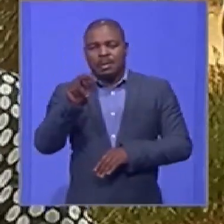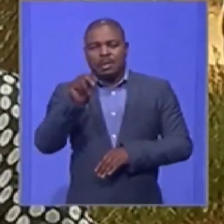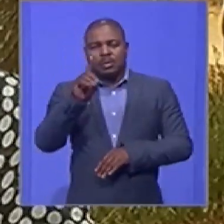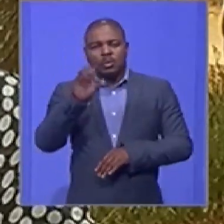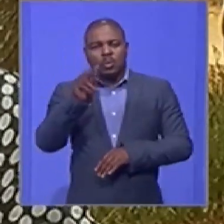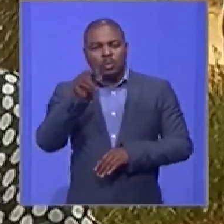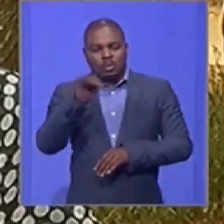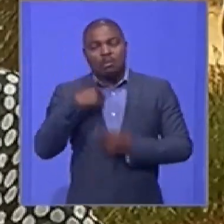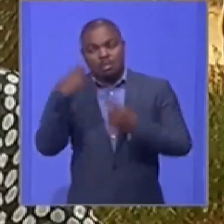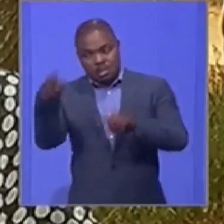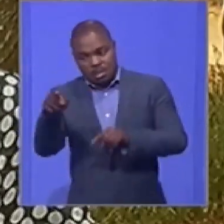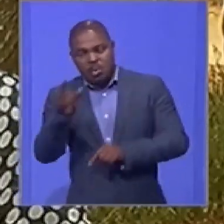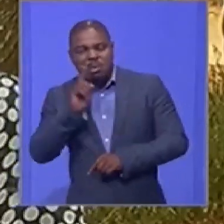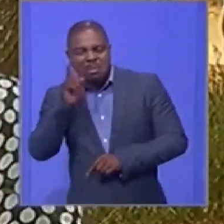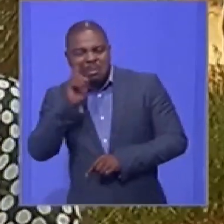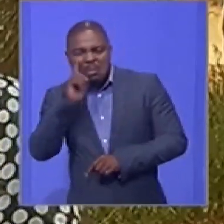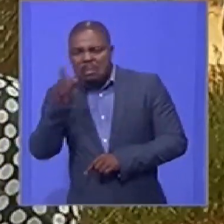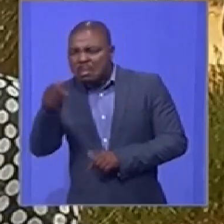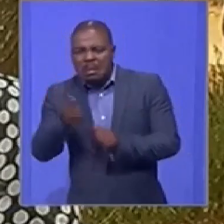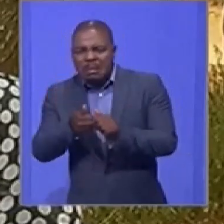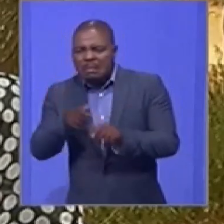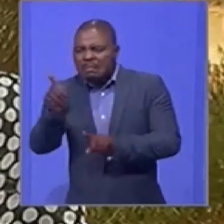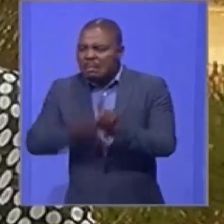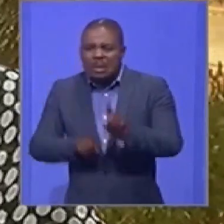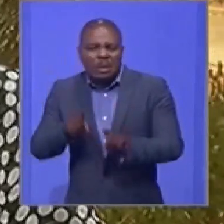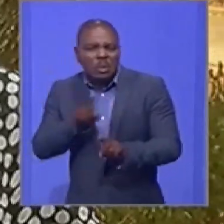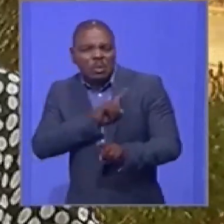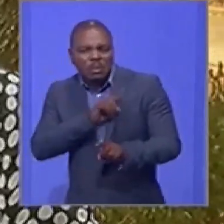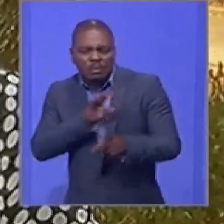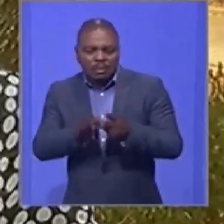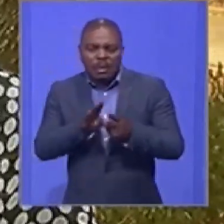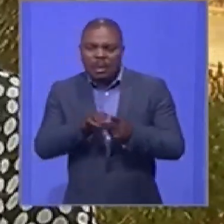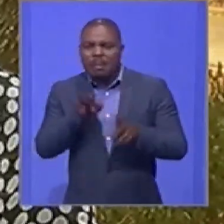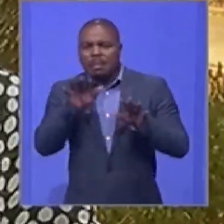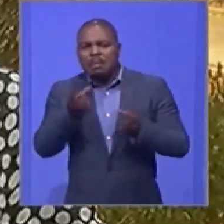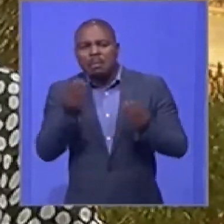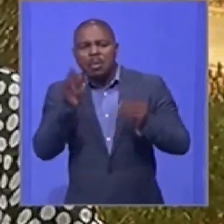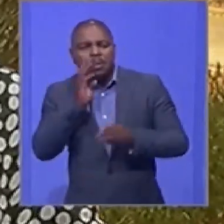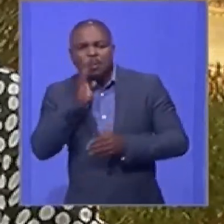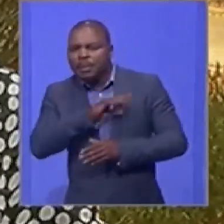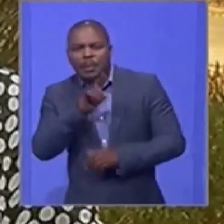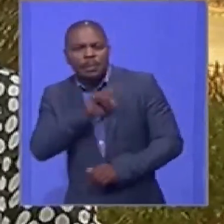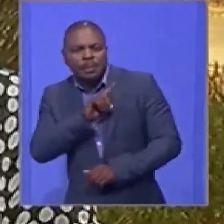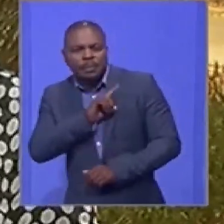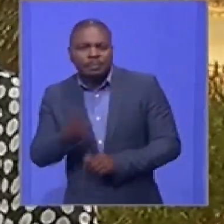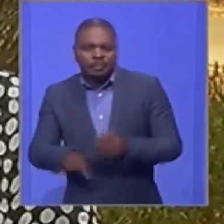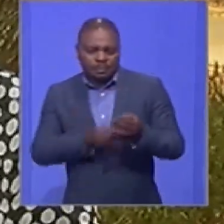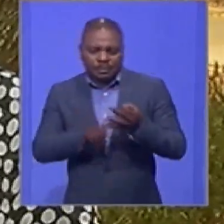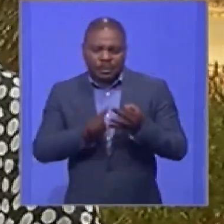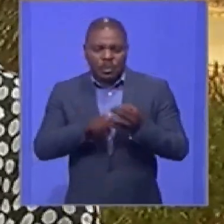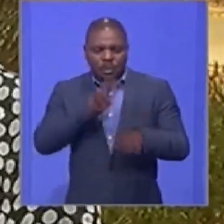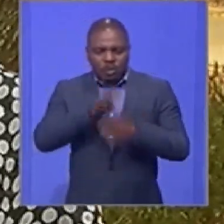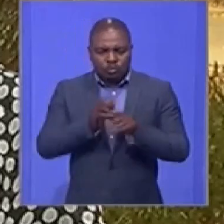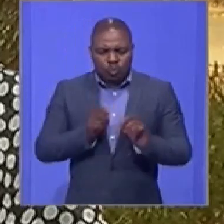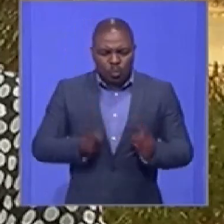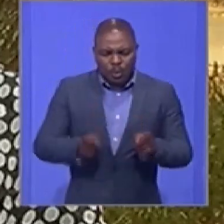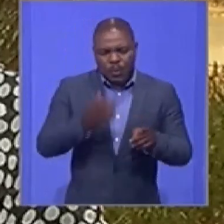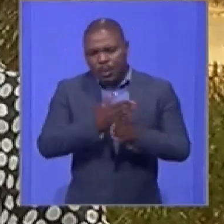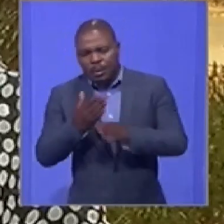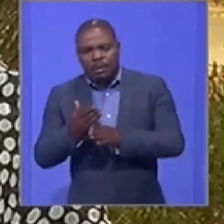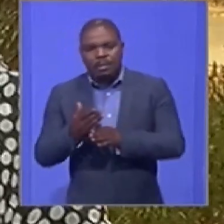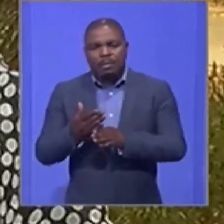gore tlhaela gona ke eng batho ba se kgone go bana metsi ke eng se ile gore re bona gore se ka dia ka pele goba mo